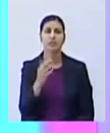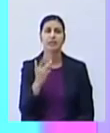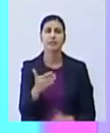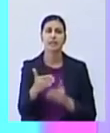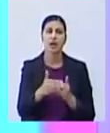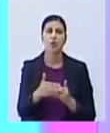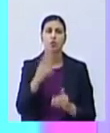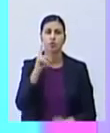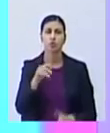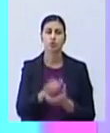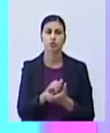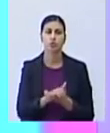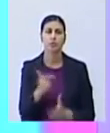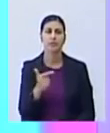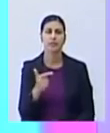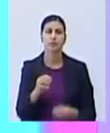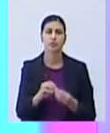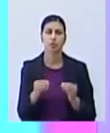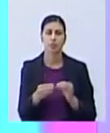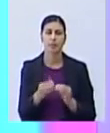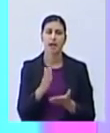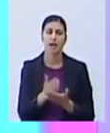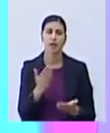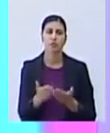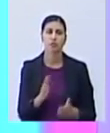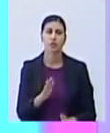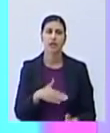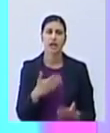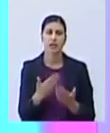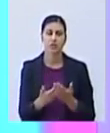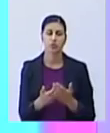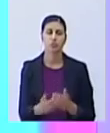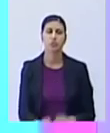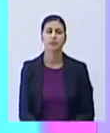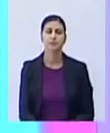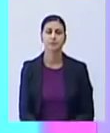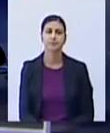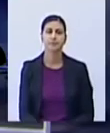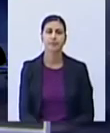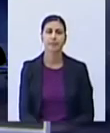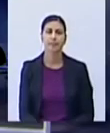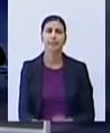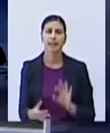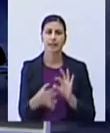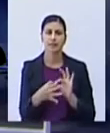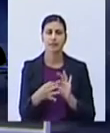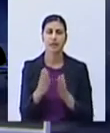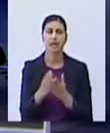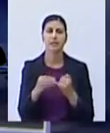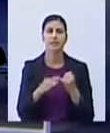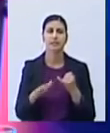ახლოს იცნობთ გდანელების პრობლემებს ხარ თუ არა აქტიური არა მხოლოდ არის შემოერთებული კამპანიაში კი ბატონო ტერიტორიებით